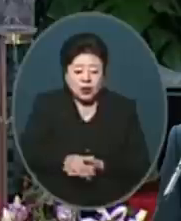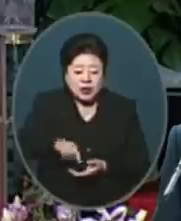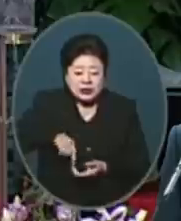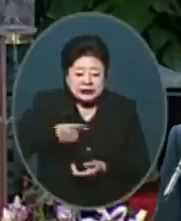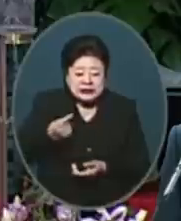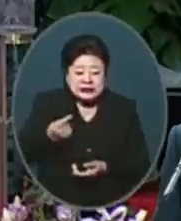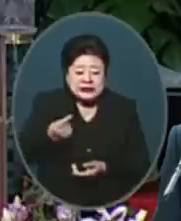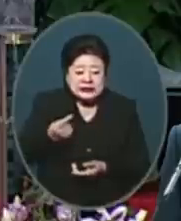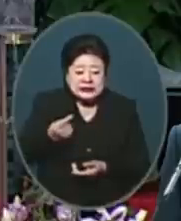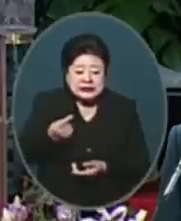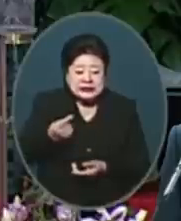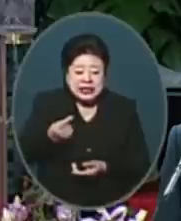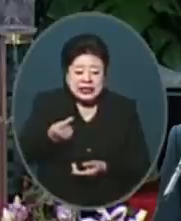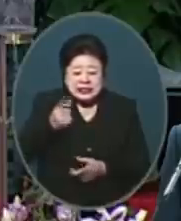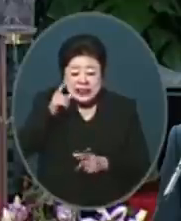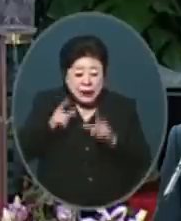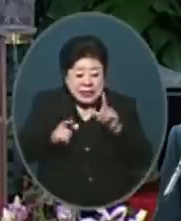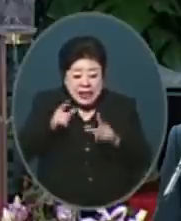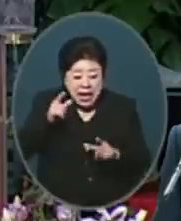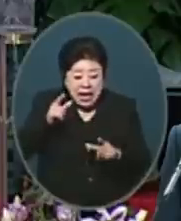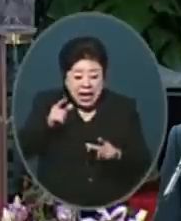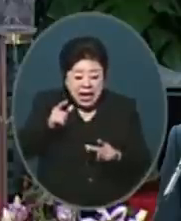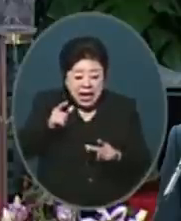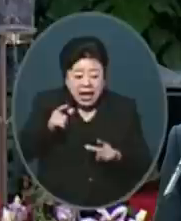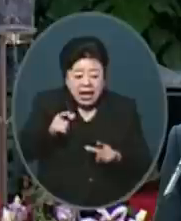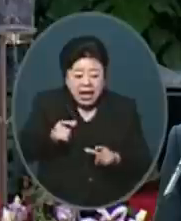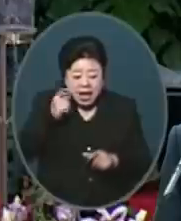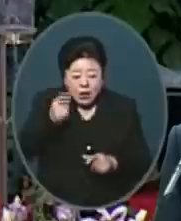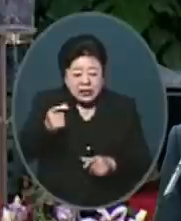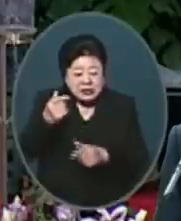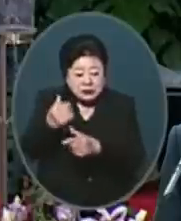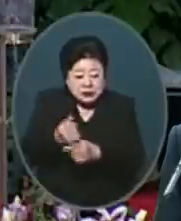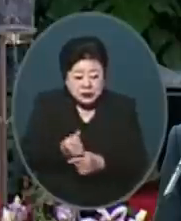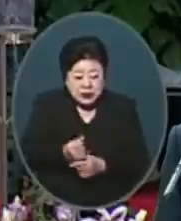자기 새로운 자화상을 굳세게 붙잡아야 되는